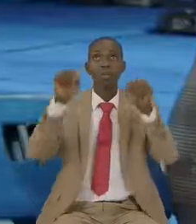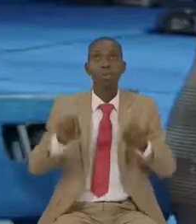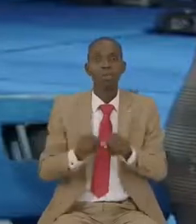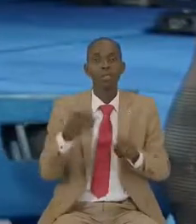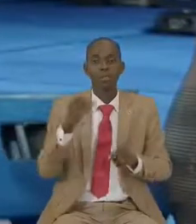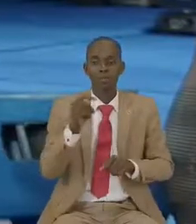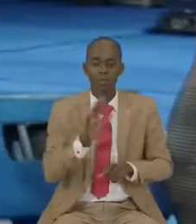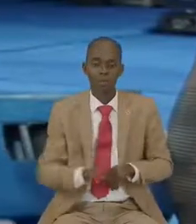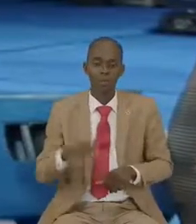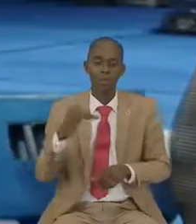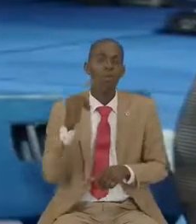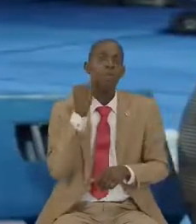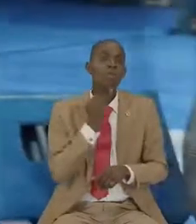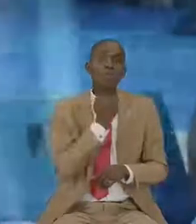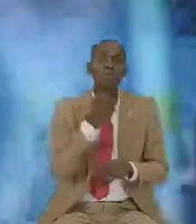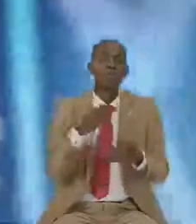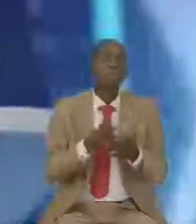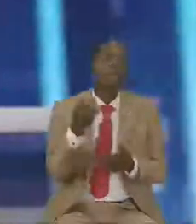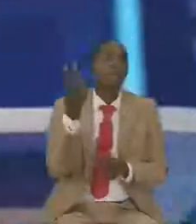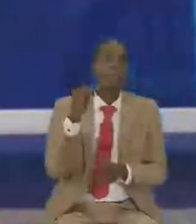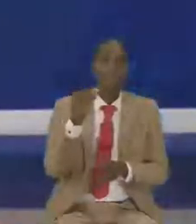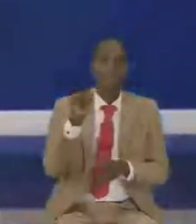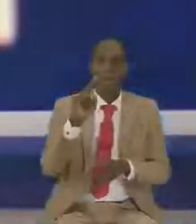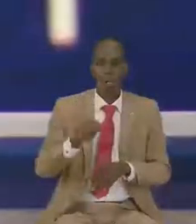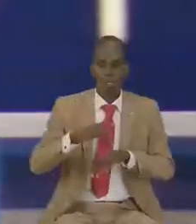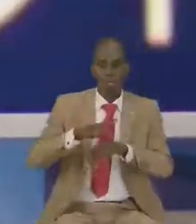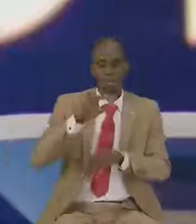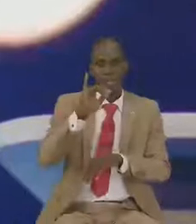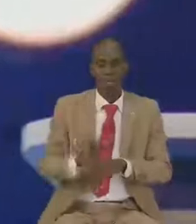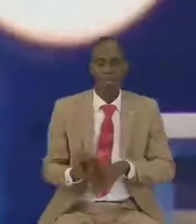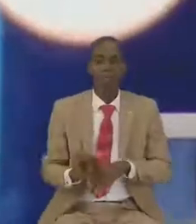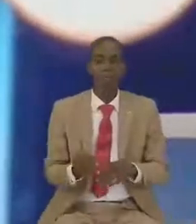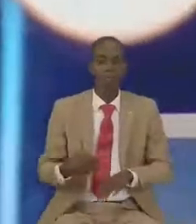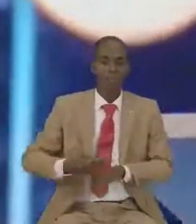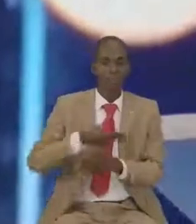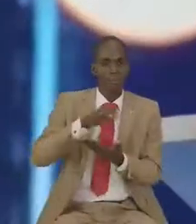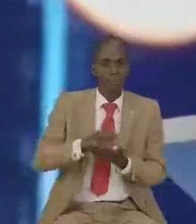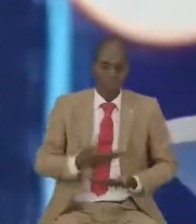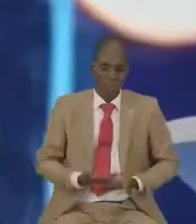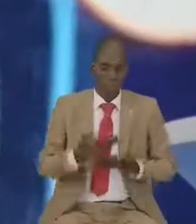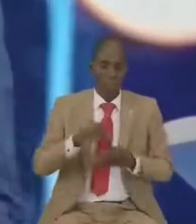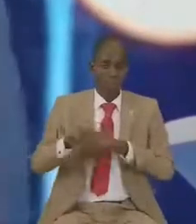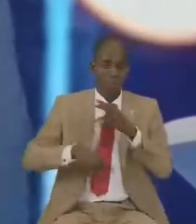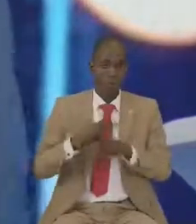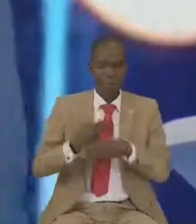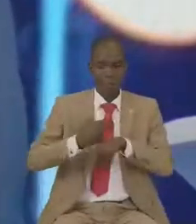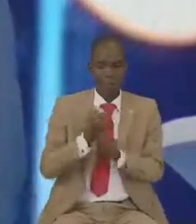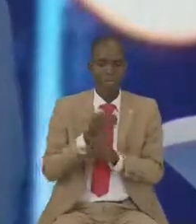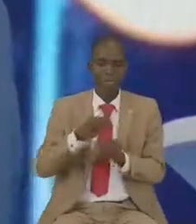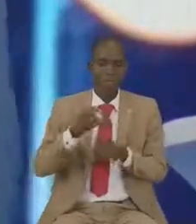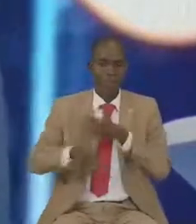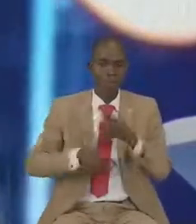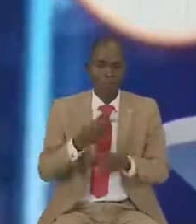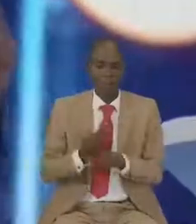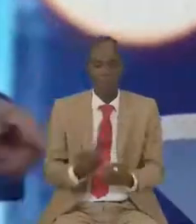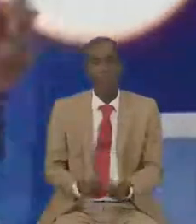étaient sortis de l'Égypte, ou quel que soit l'agneau sur l'autel des enfants d'Israël, c'est